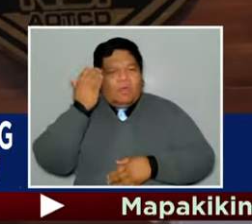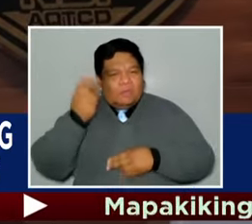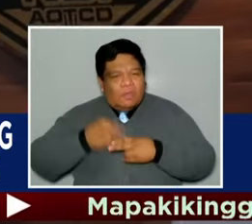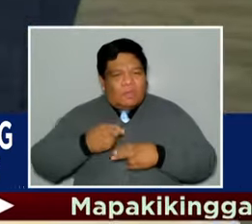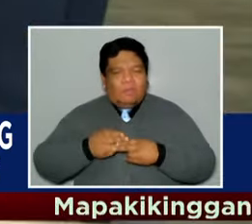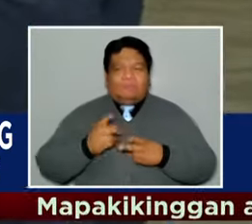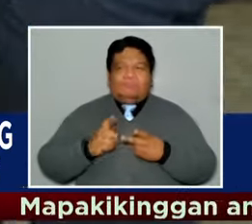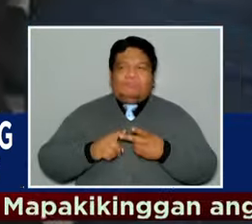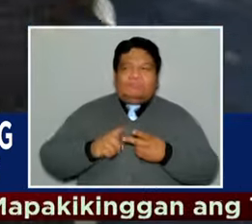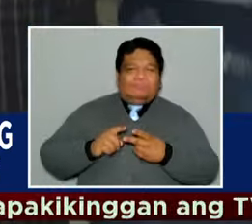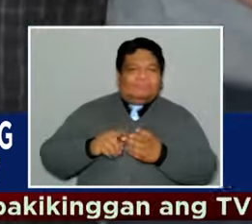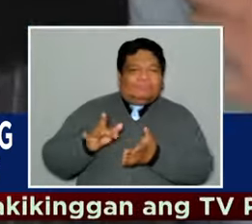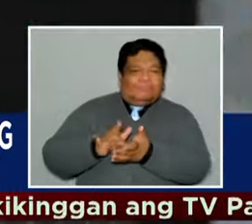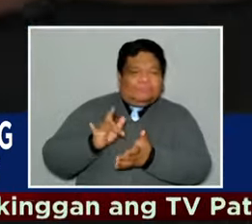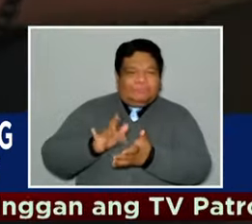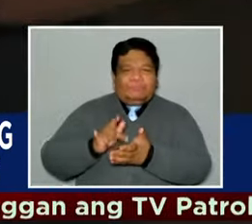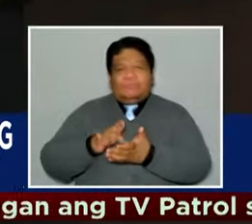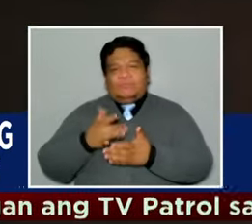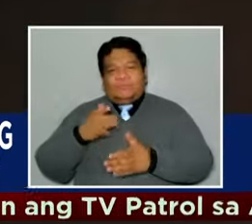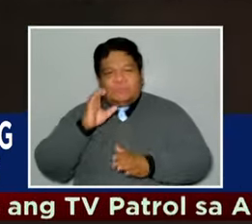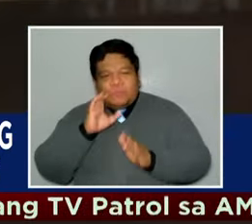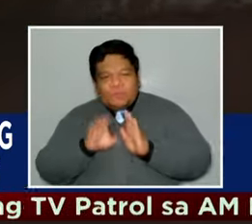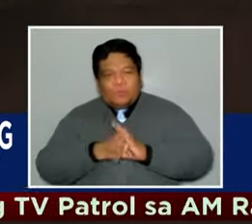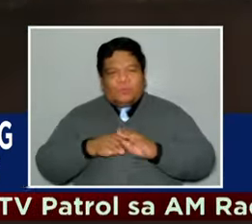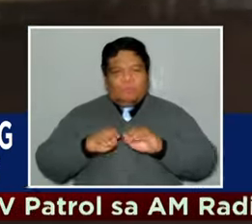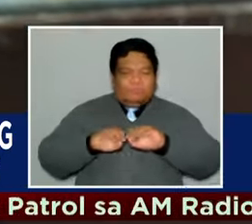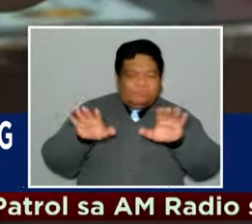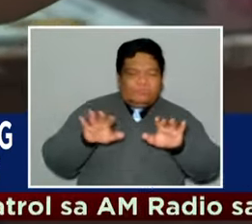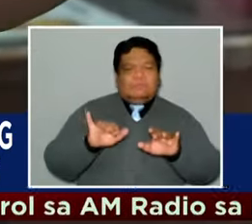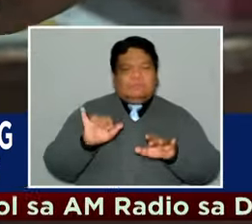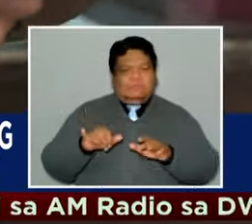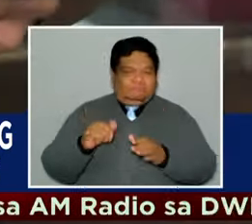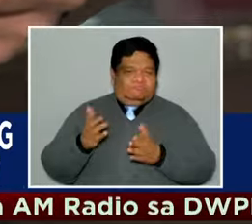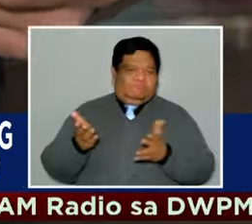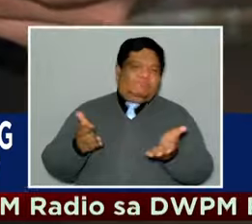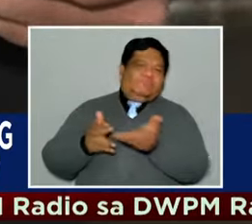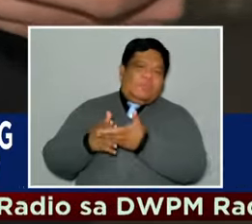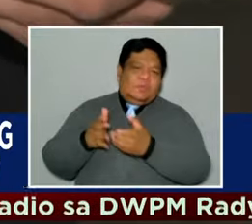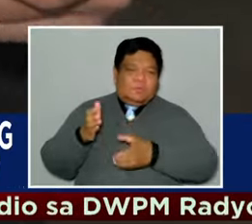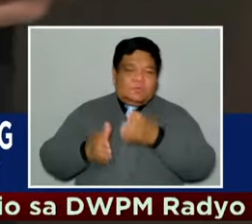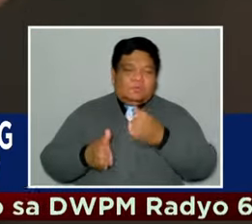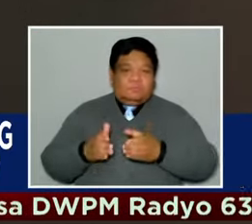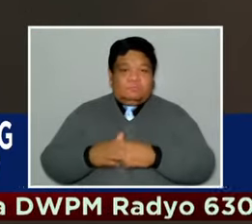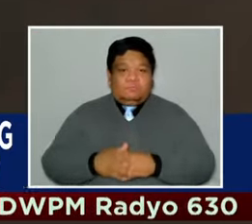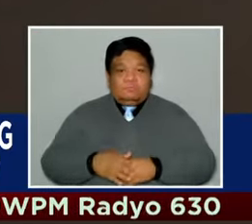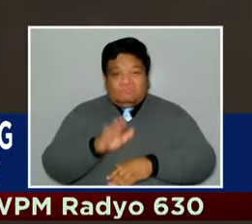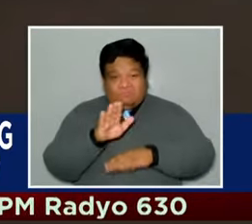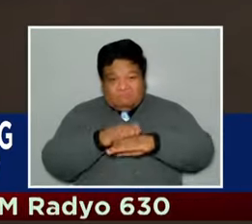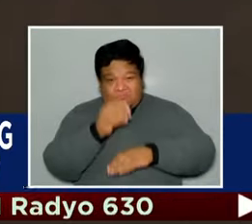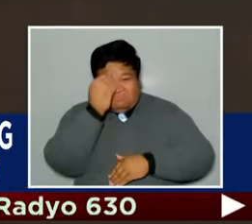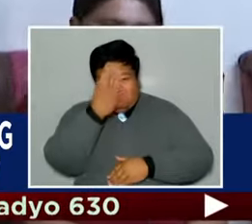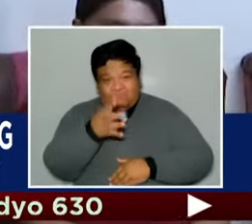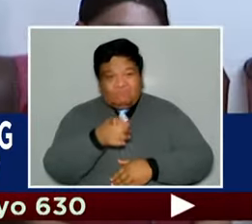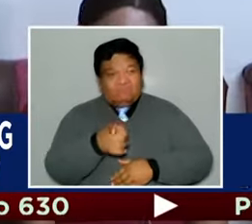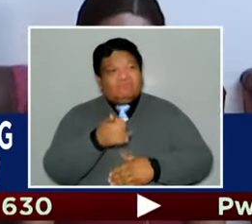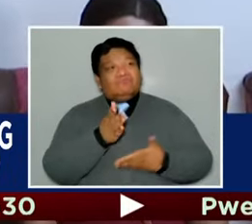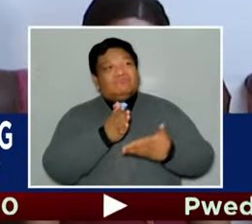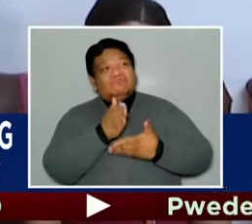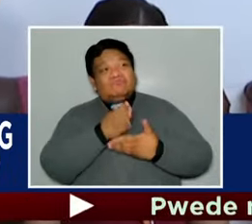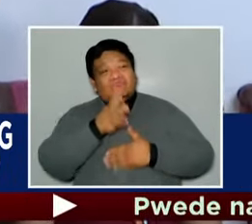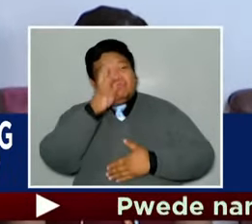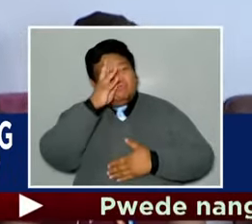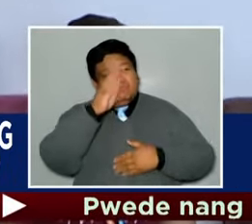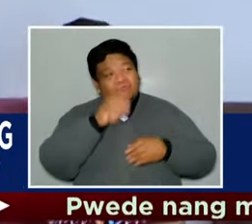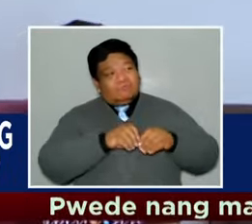law. Muli namang nagbabala ang NBI sa publiko na huwag basta-basta magsishare ng mga pribadong larawan at video. Nico